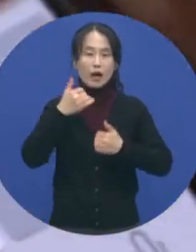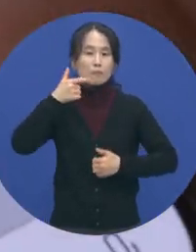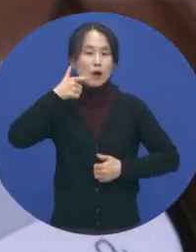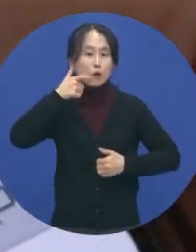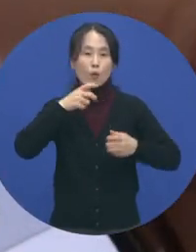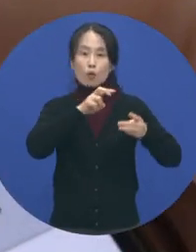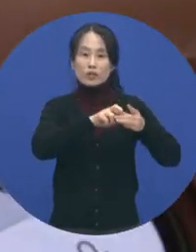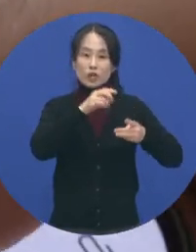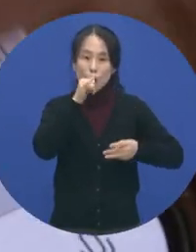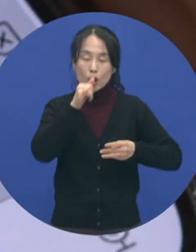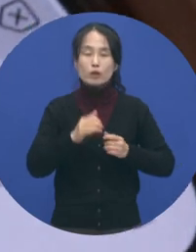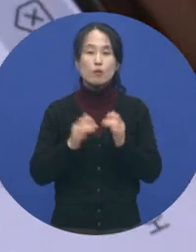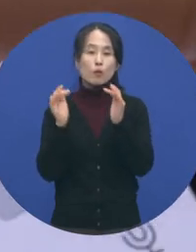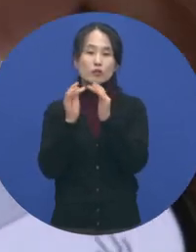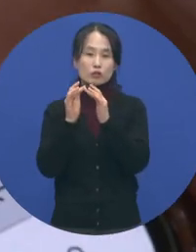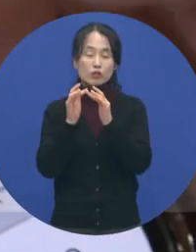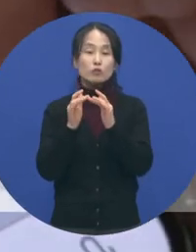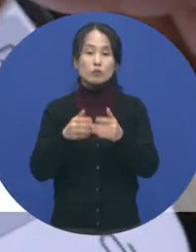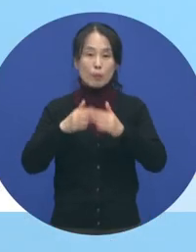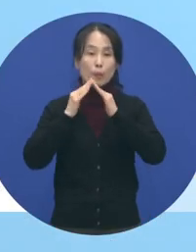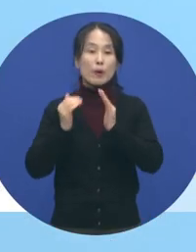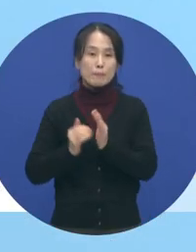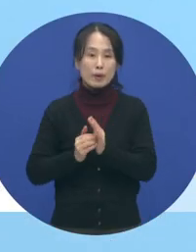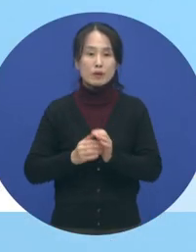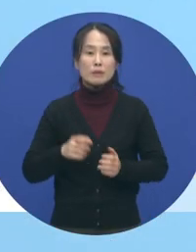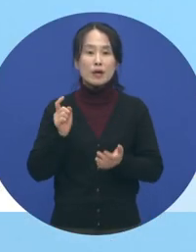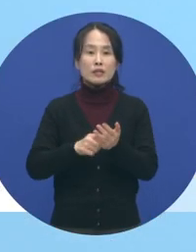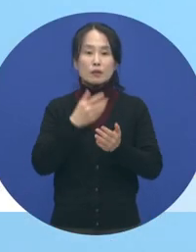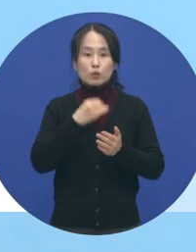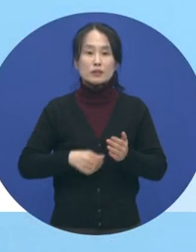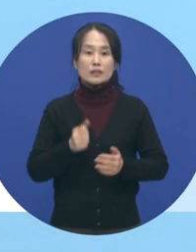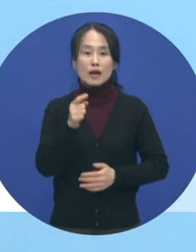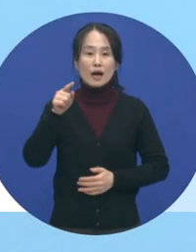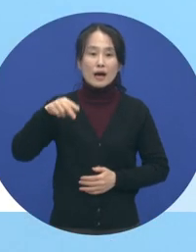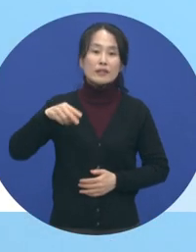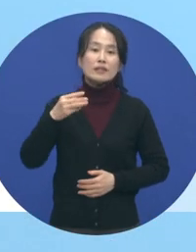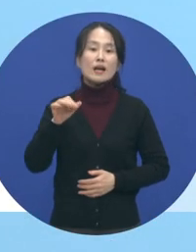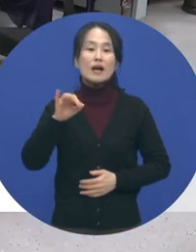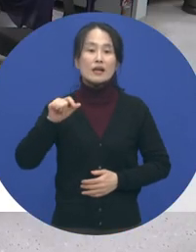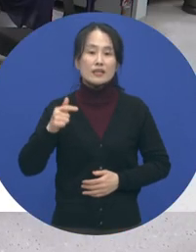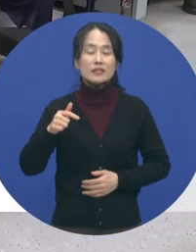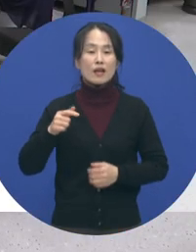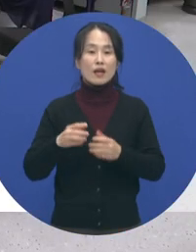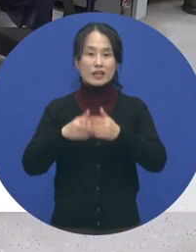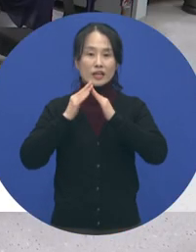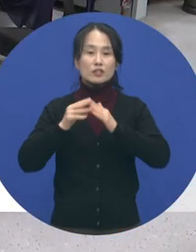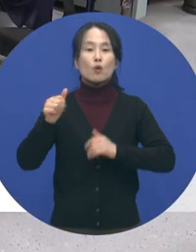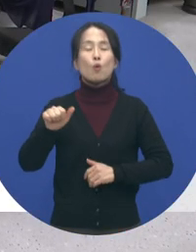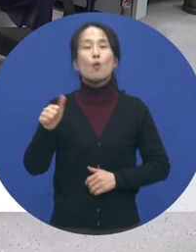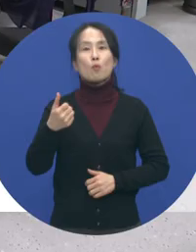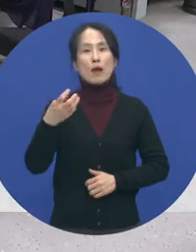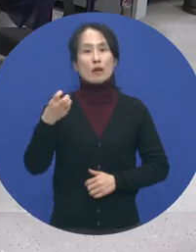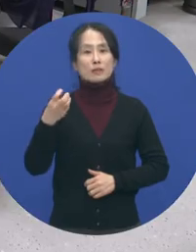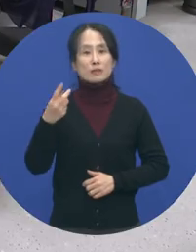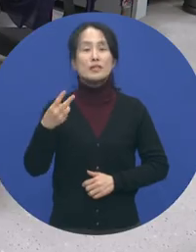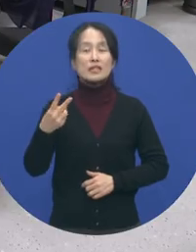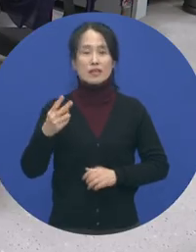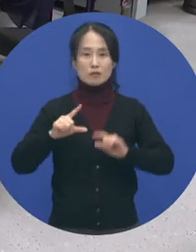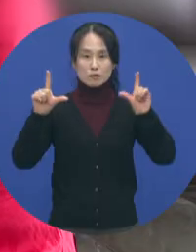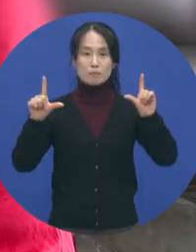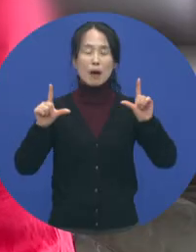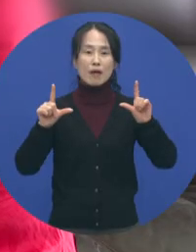경기 복지과 누리집지도 있습니다 긴급복지 한라인 개설 5321 만에 민원 상담 만명을